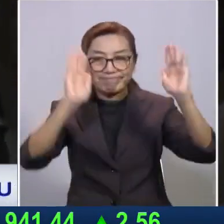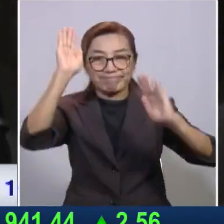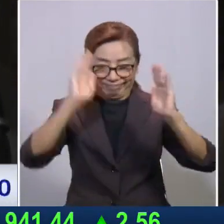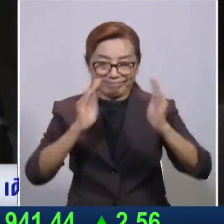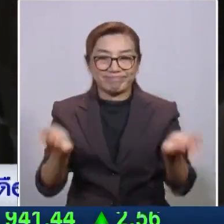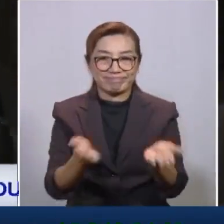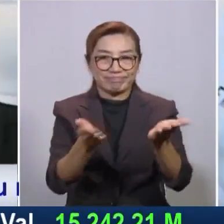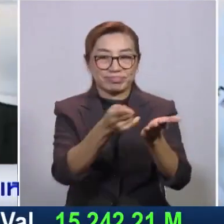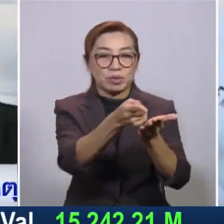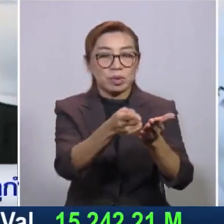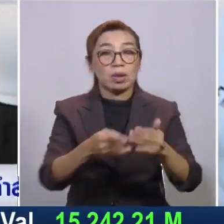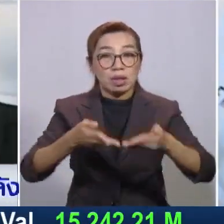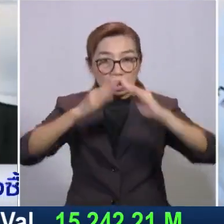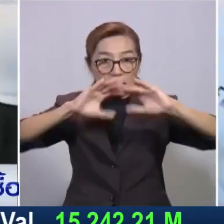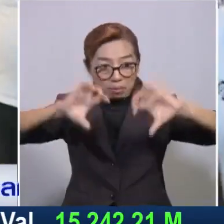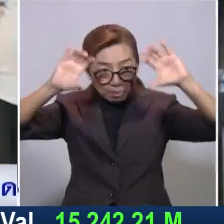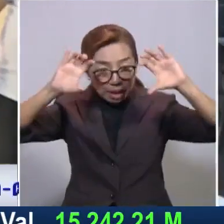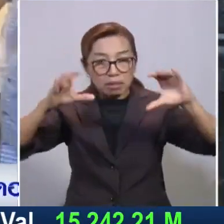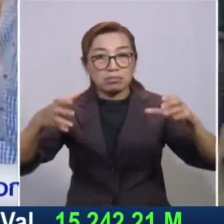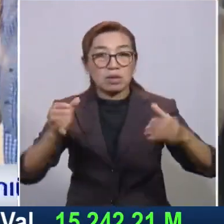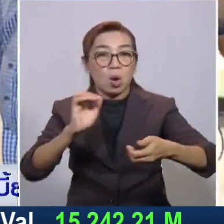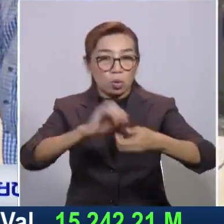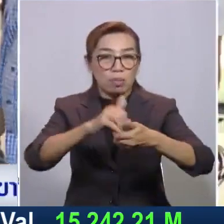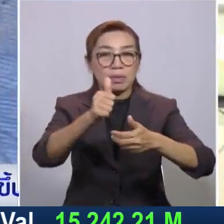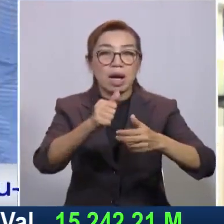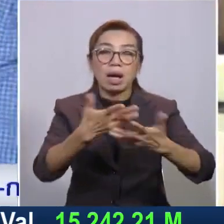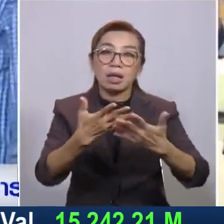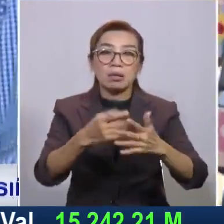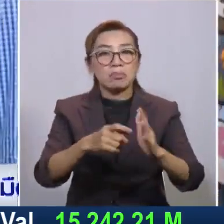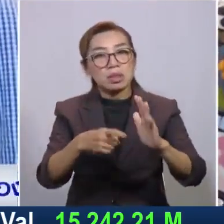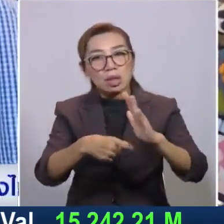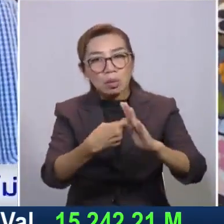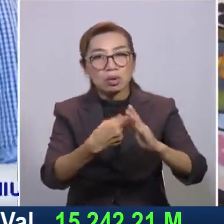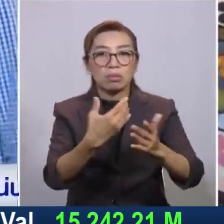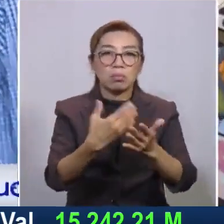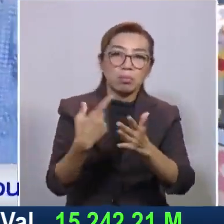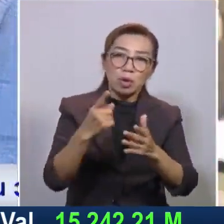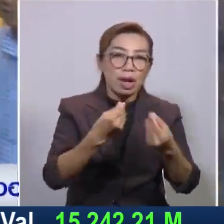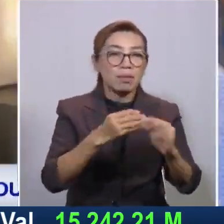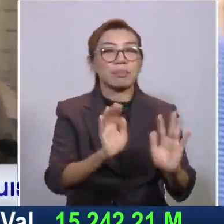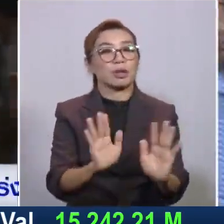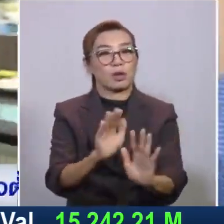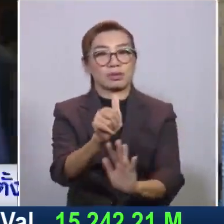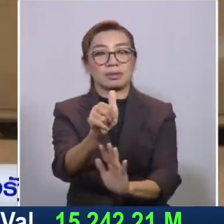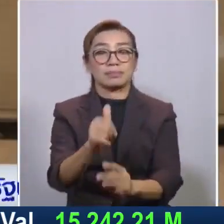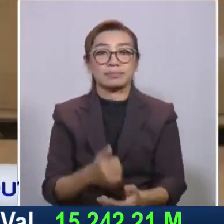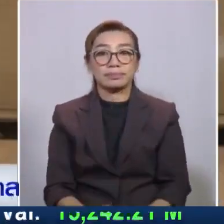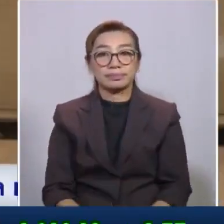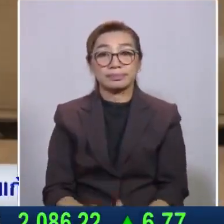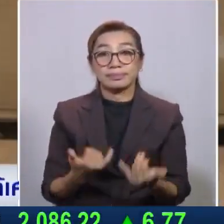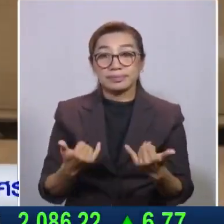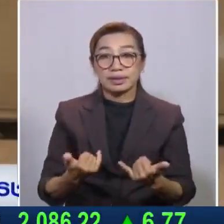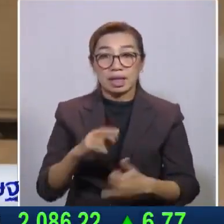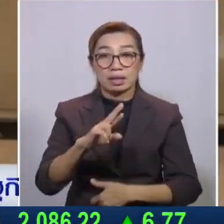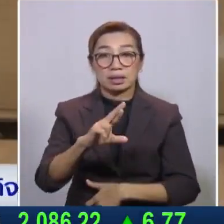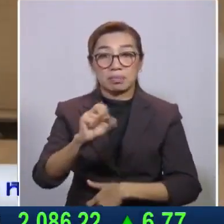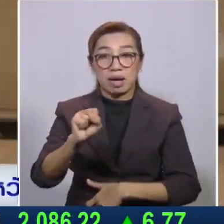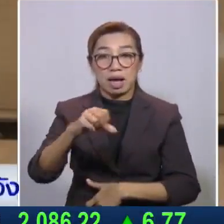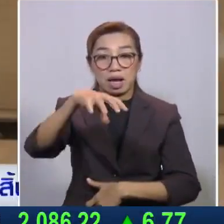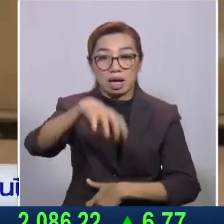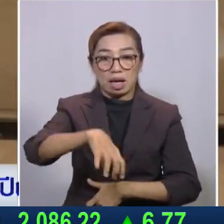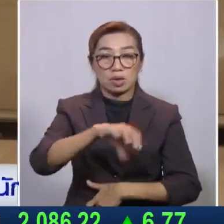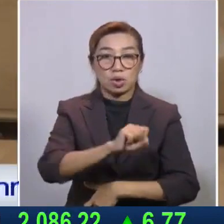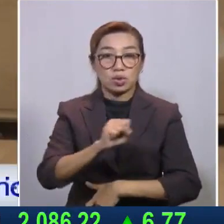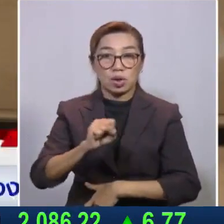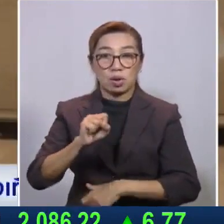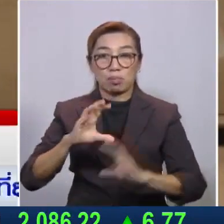สนับสนุนการเดินหน้าจัดตั้งรัฐบาลโดยไม่มีเงื่อนไขค่ะและสำหรับการประชุมสภานะคะวันนี้